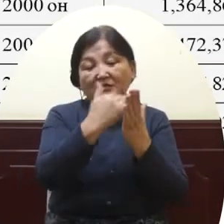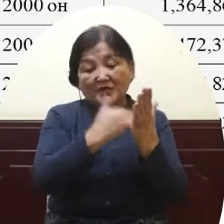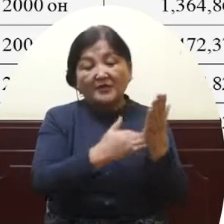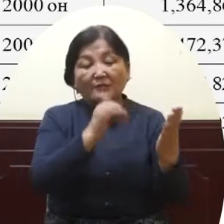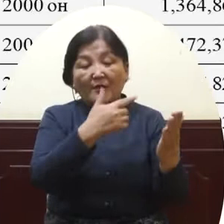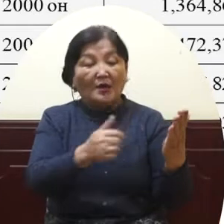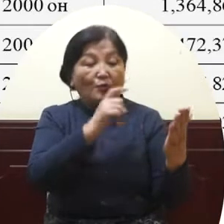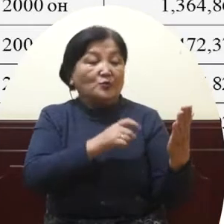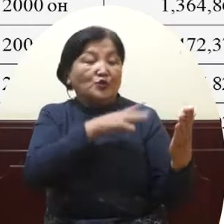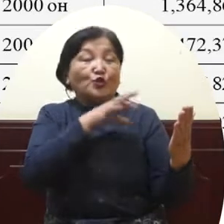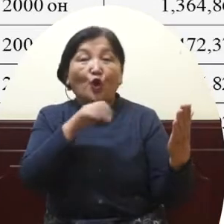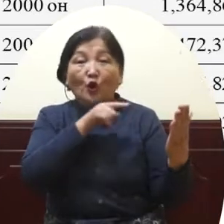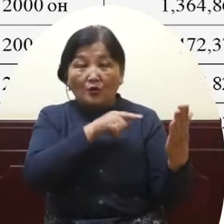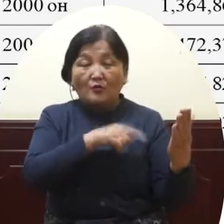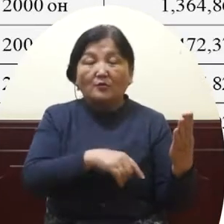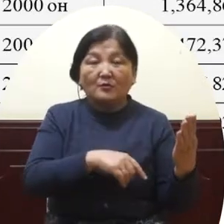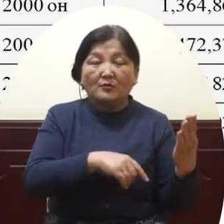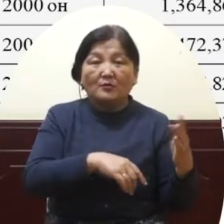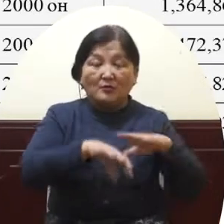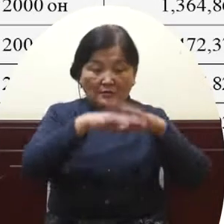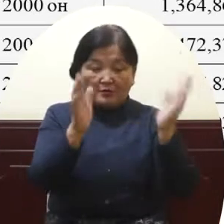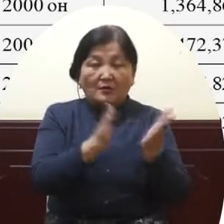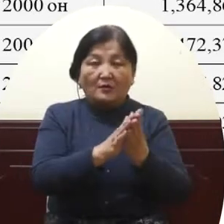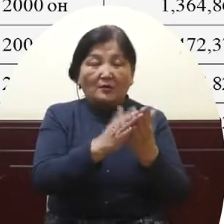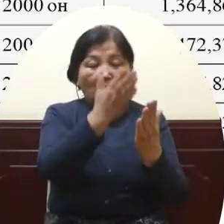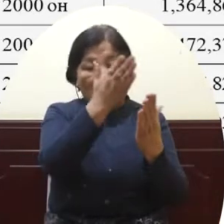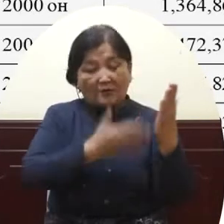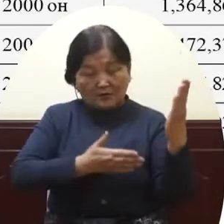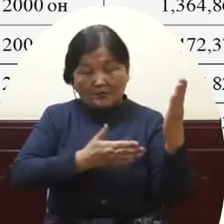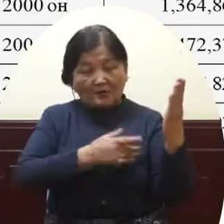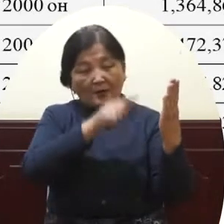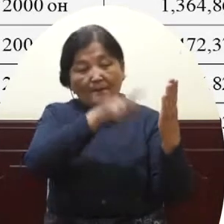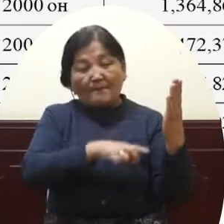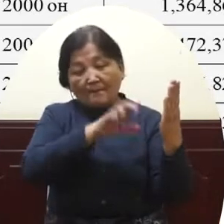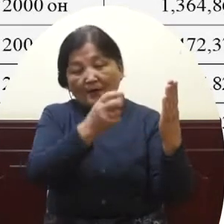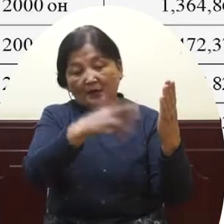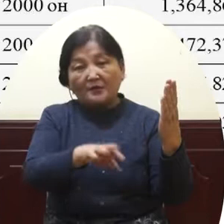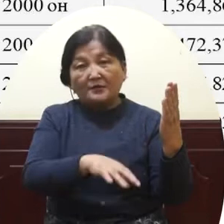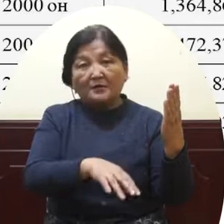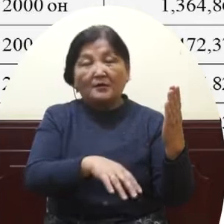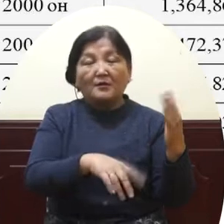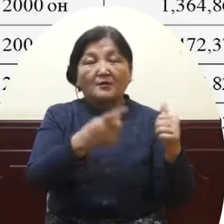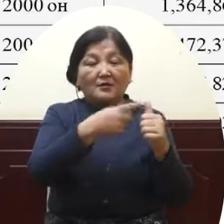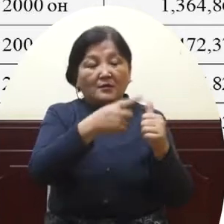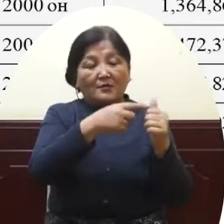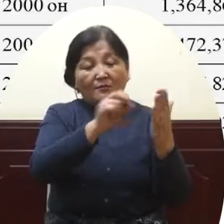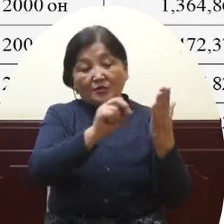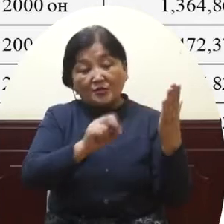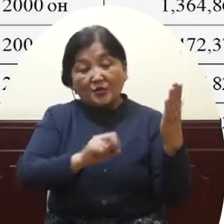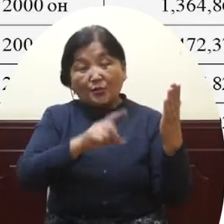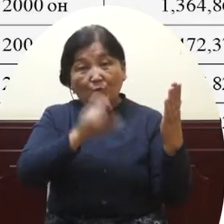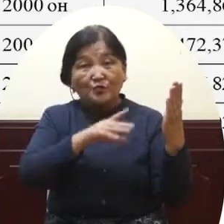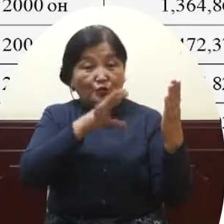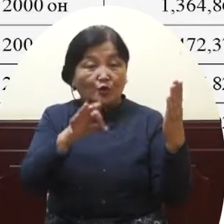сонгогчдын тоо. Өөрөлдөл арын багнад нь сонгуулийн нэрсийн жагсаалтанд бичигдээгүй иргэдийн